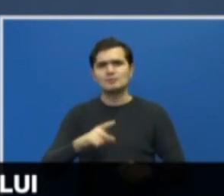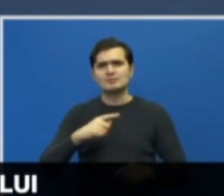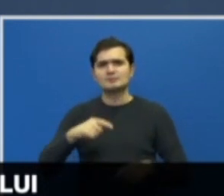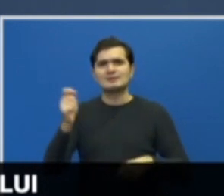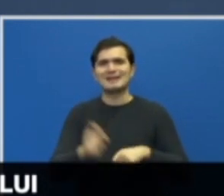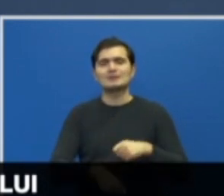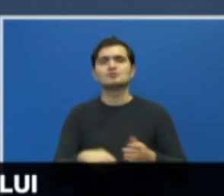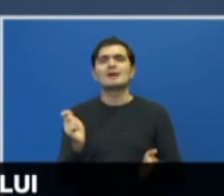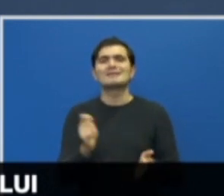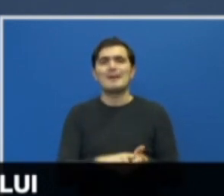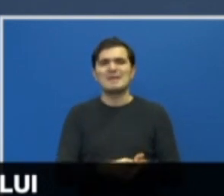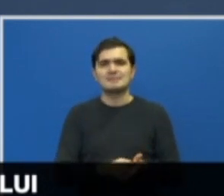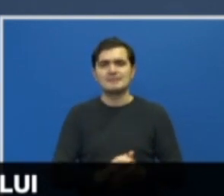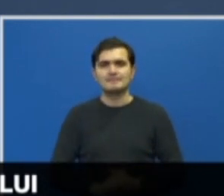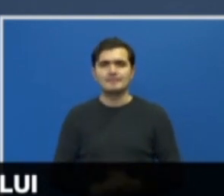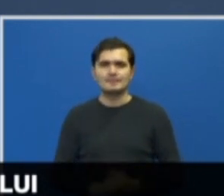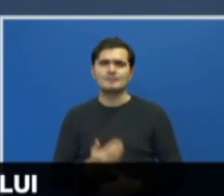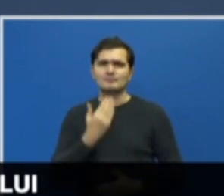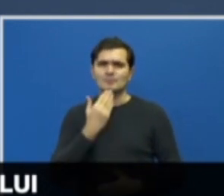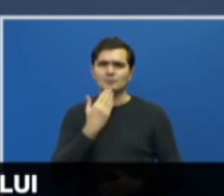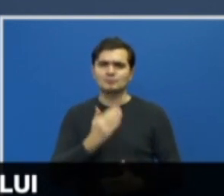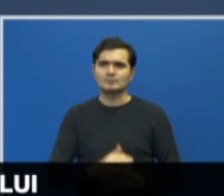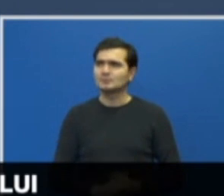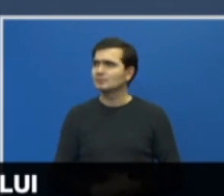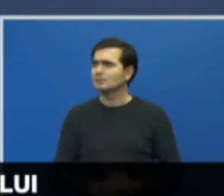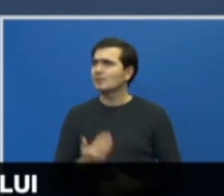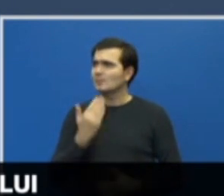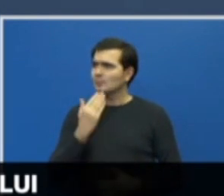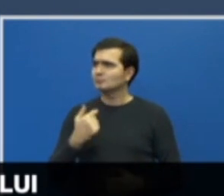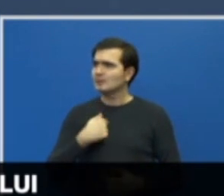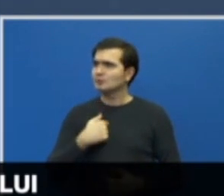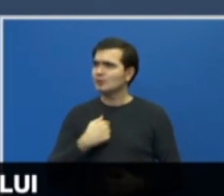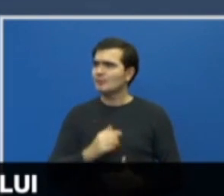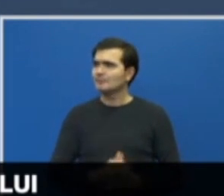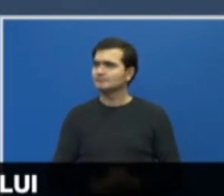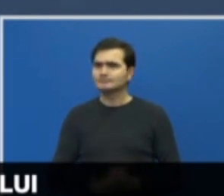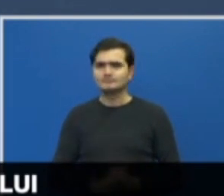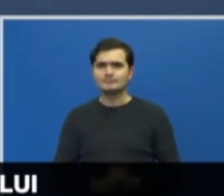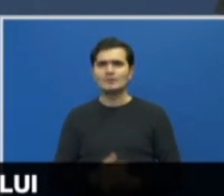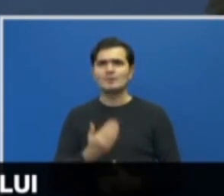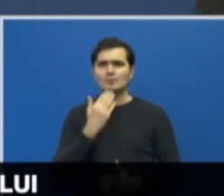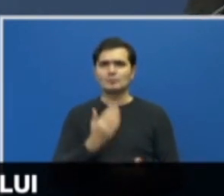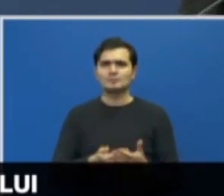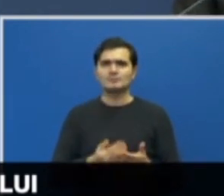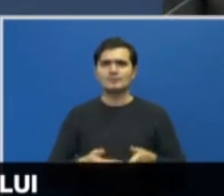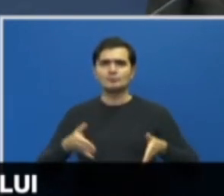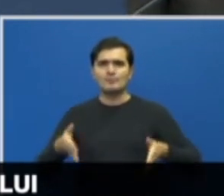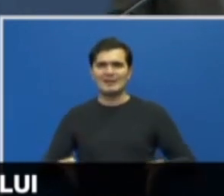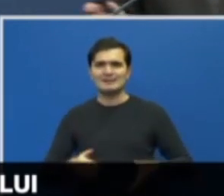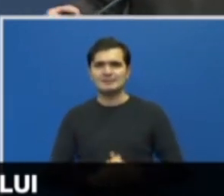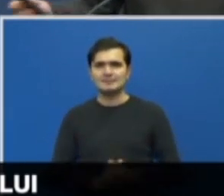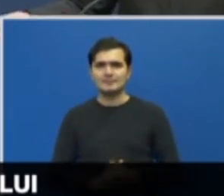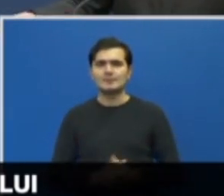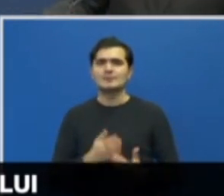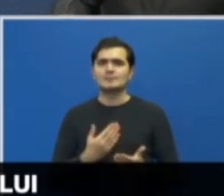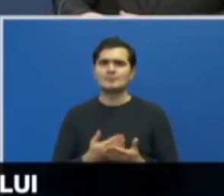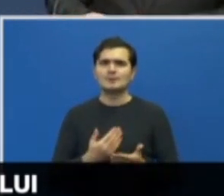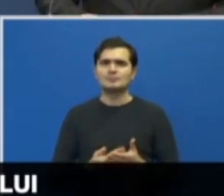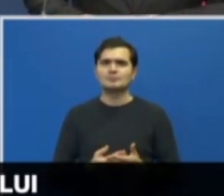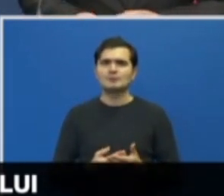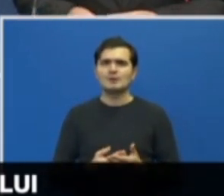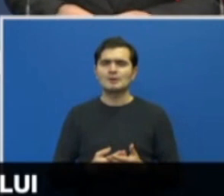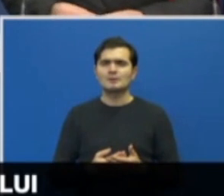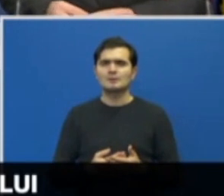nu respectă acest interval. Vă mulțumesc! Mulțumesc și eu, domnule ministru, mulțumesc pentru prezență și pentru faptul că, în